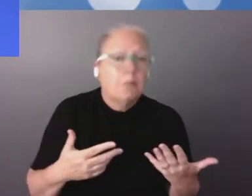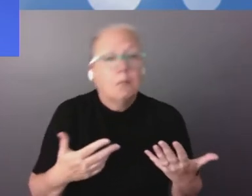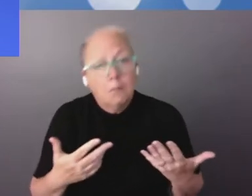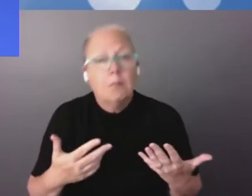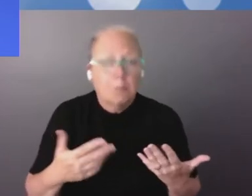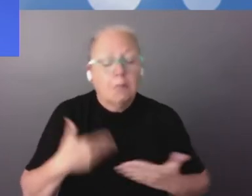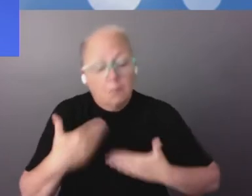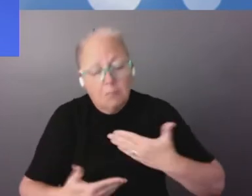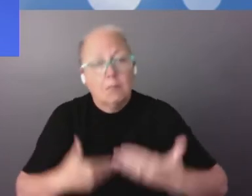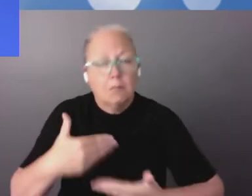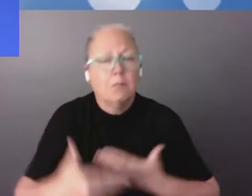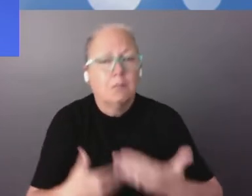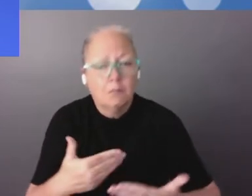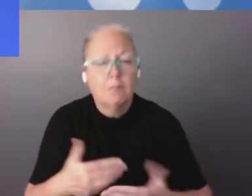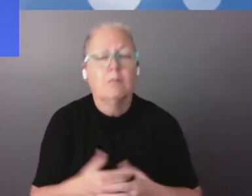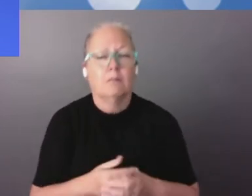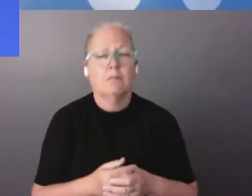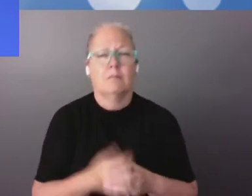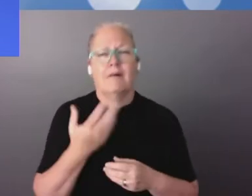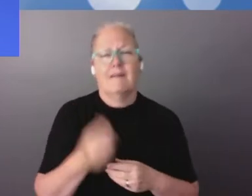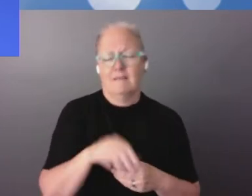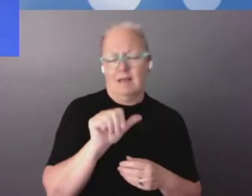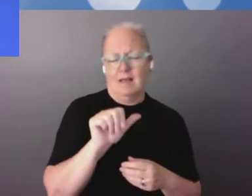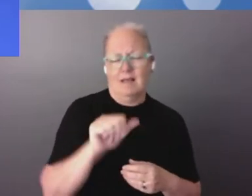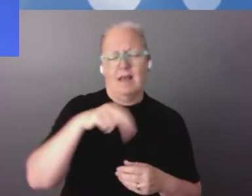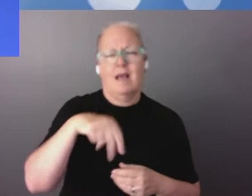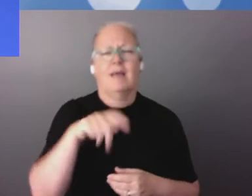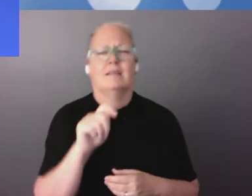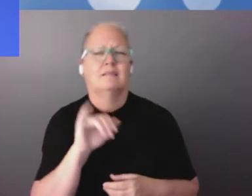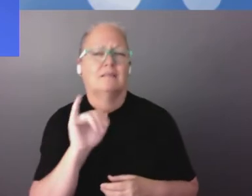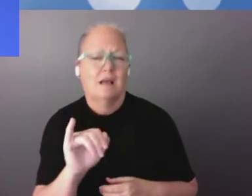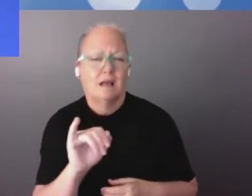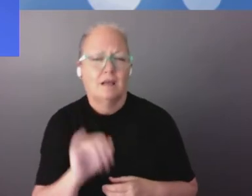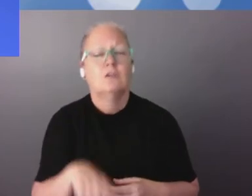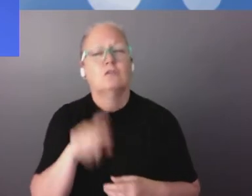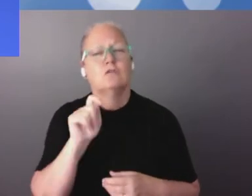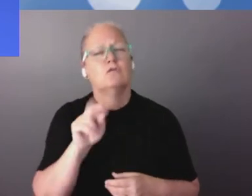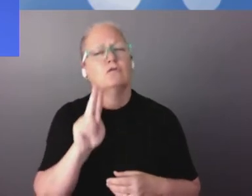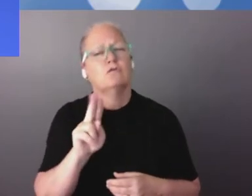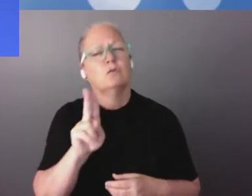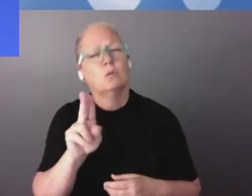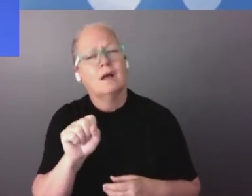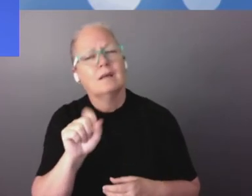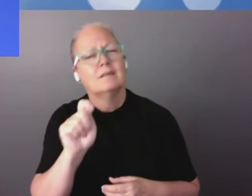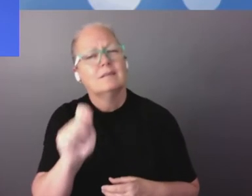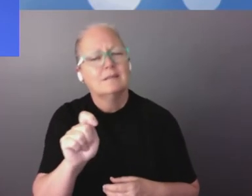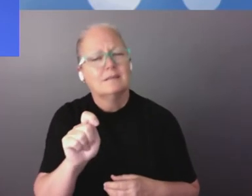إنشاء مؤسسات مكافحة للاحتكارات. فنحن اليوم نواجه